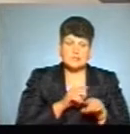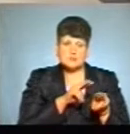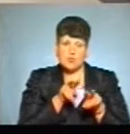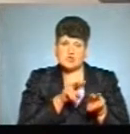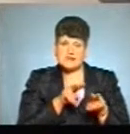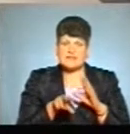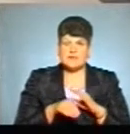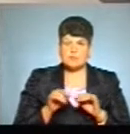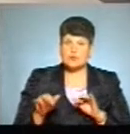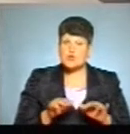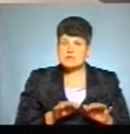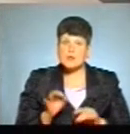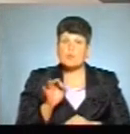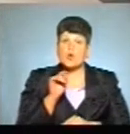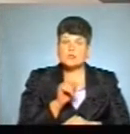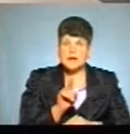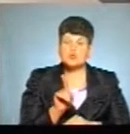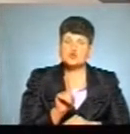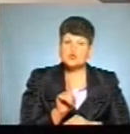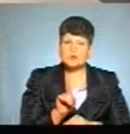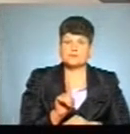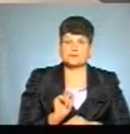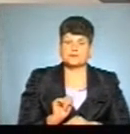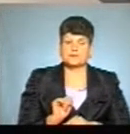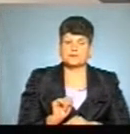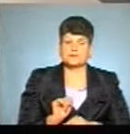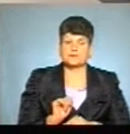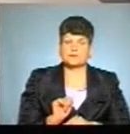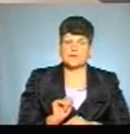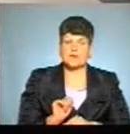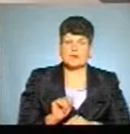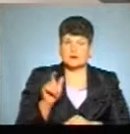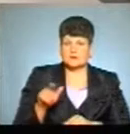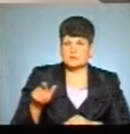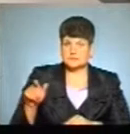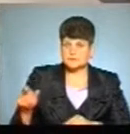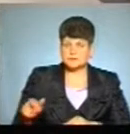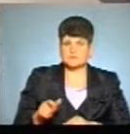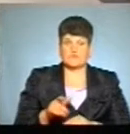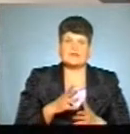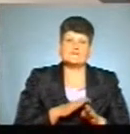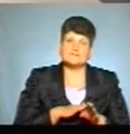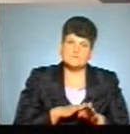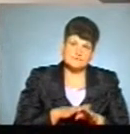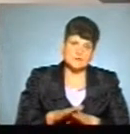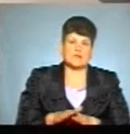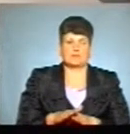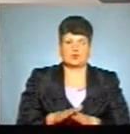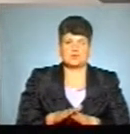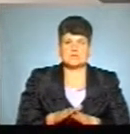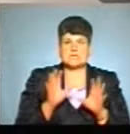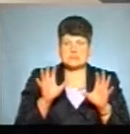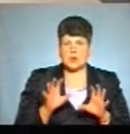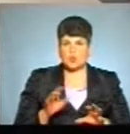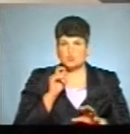процесом, про те, що зазначені ну, там, суб'єкти виборчого процесу, вони там дотримуються закону України про